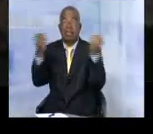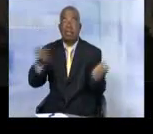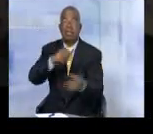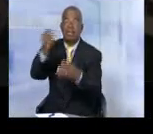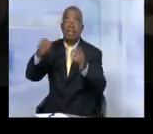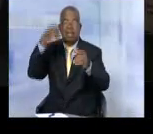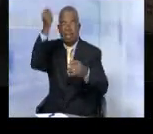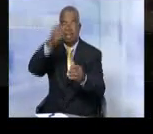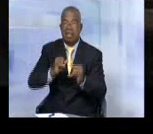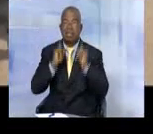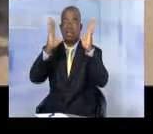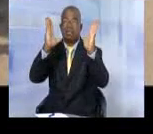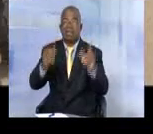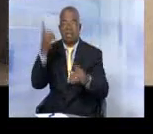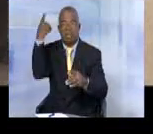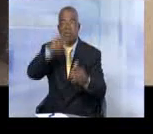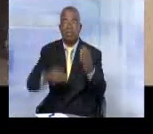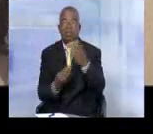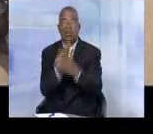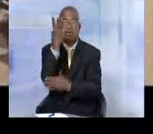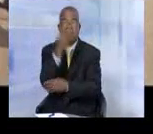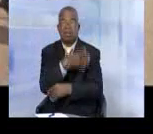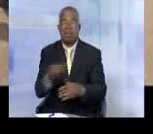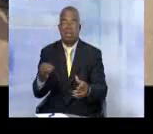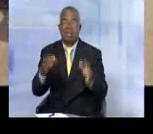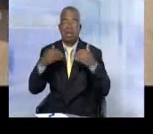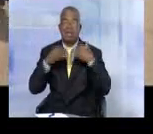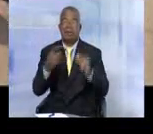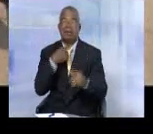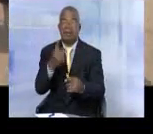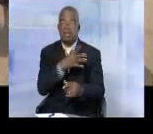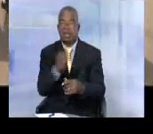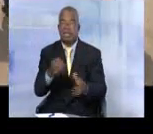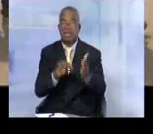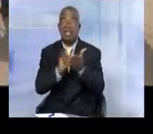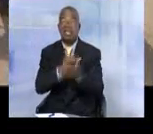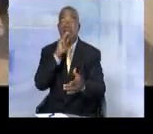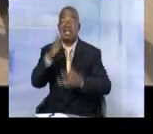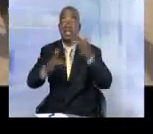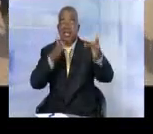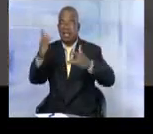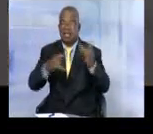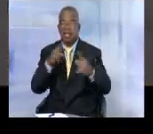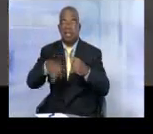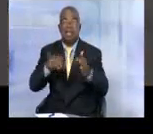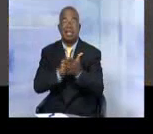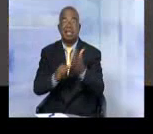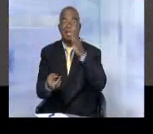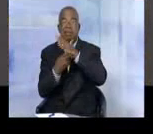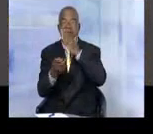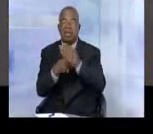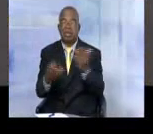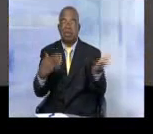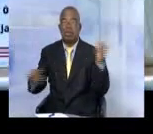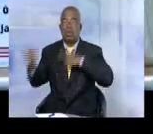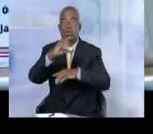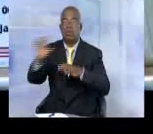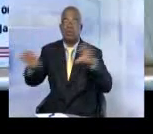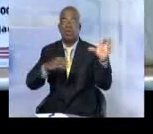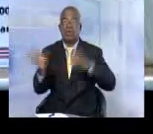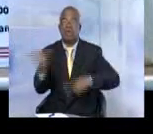volonté d'aller à l'émergence économique, a déclaré Bassaré Touré, vice-président de l'institution bancaire, lors de son dernier passage